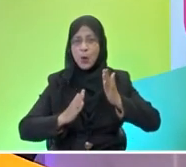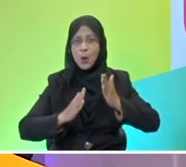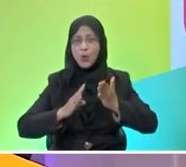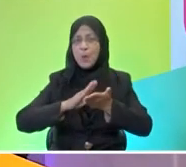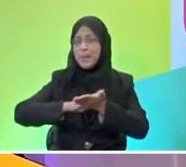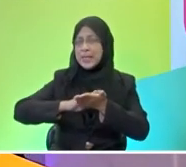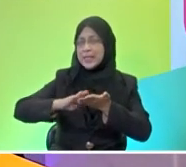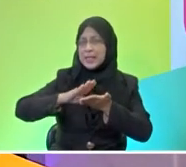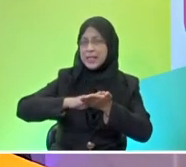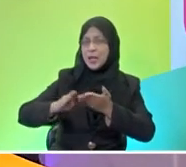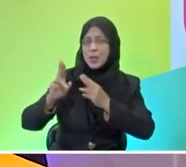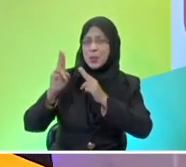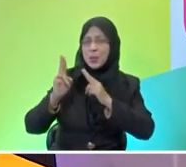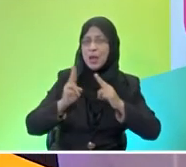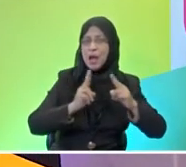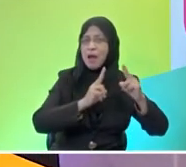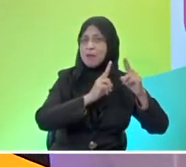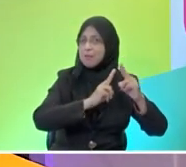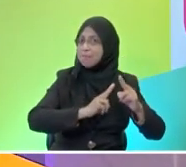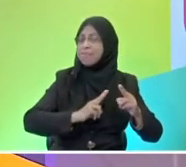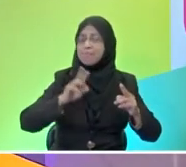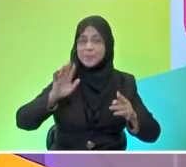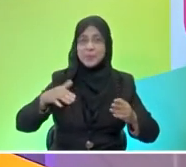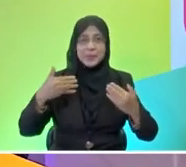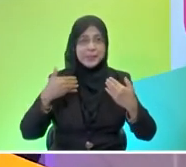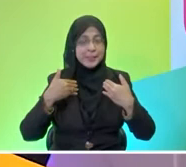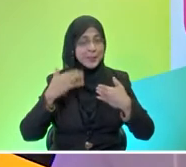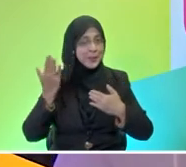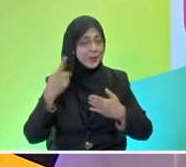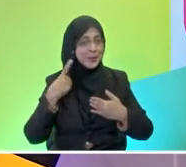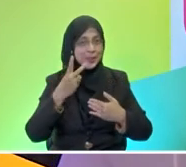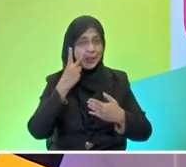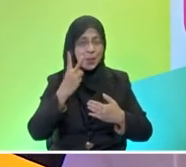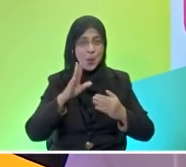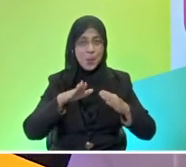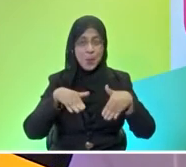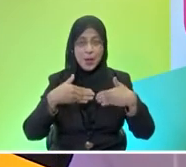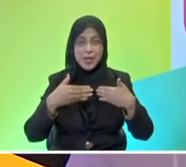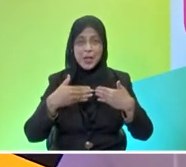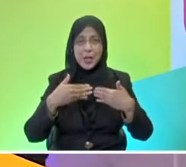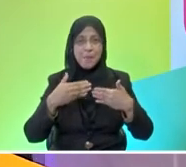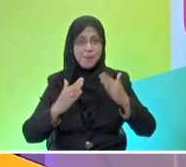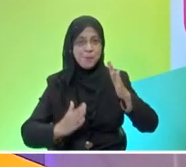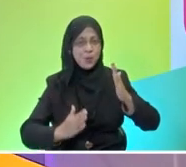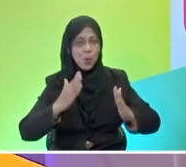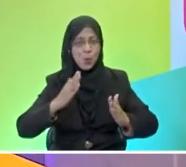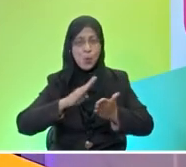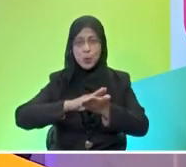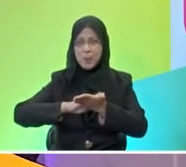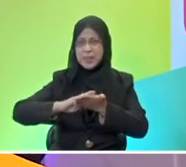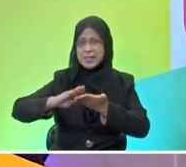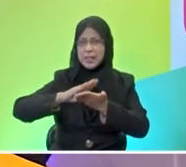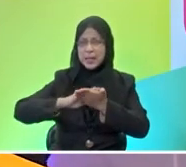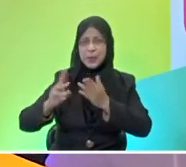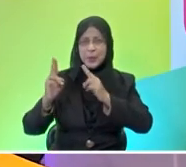oke nah belum ada lagi nih ah oke nah coba kita tengok macam mana robot pembersih udah sebelum tuh cek guna